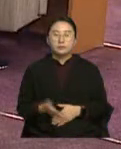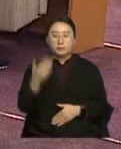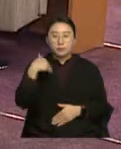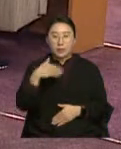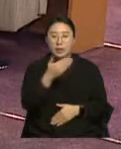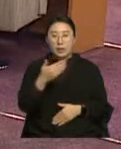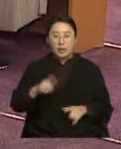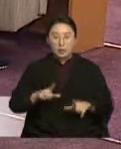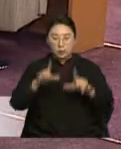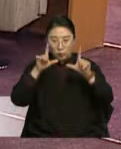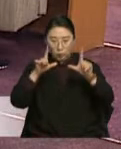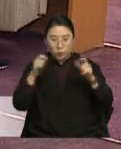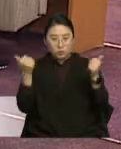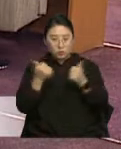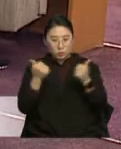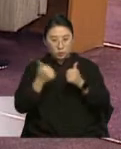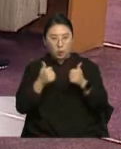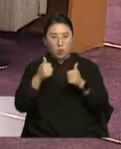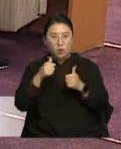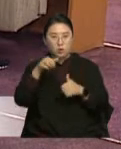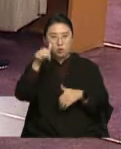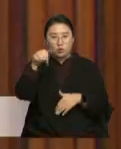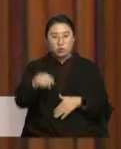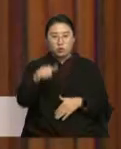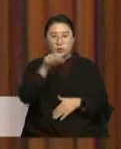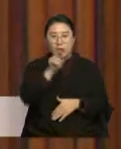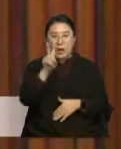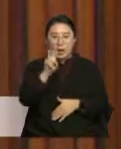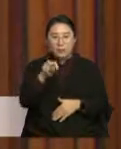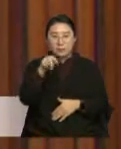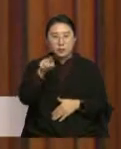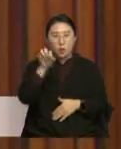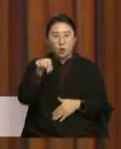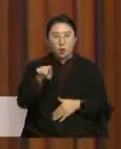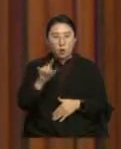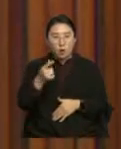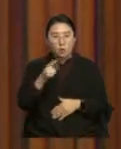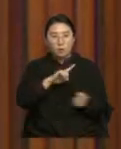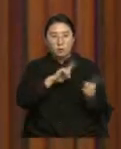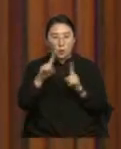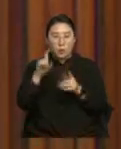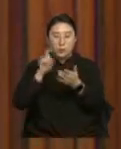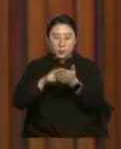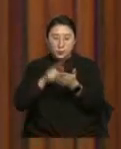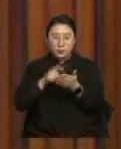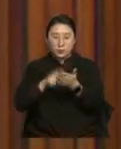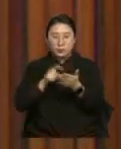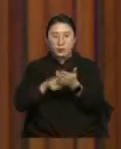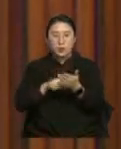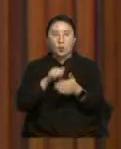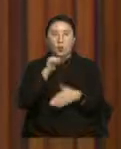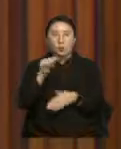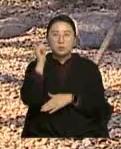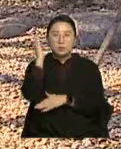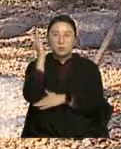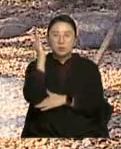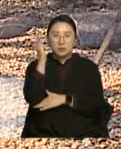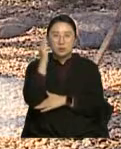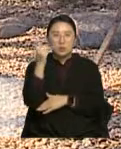지난 강동구의회 정례회, 구암서원의 복원을 촉구하는 5분 발언이 진행됐습니다. 구암서원은